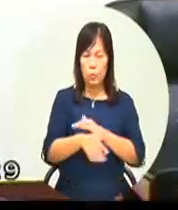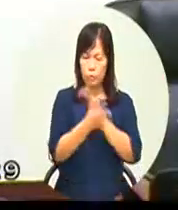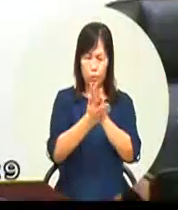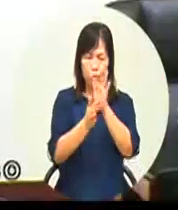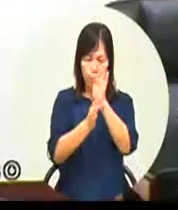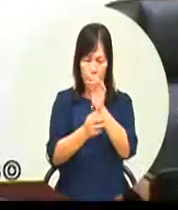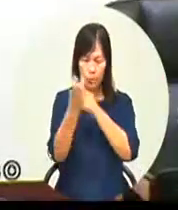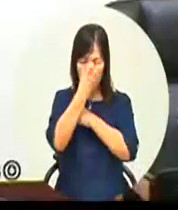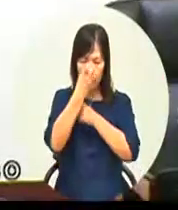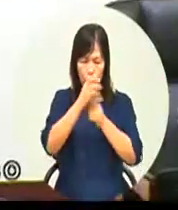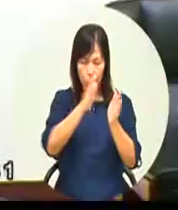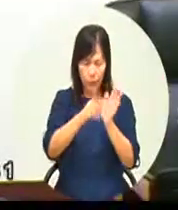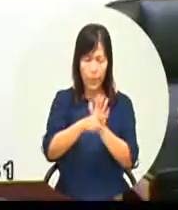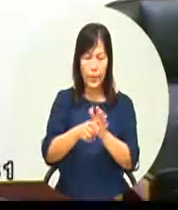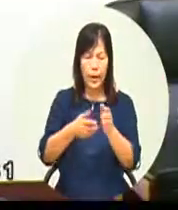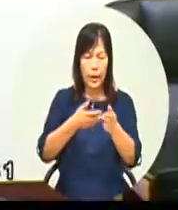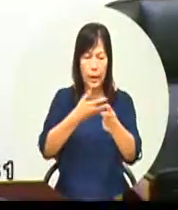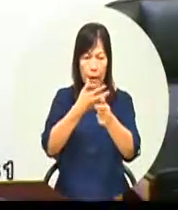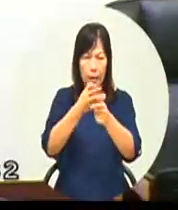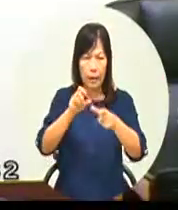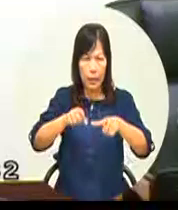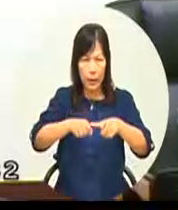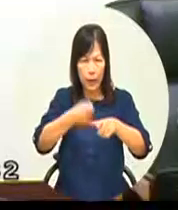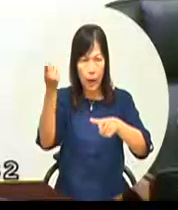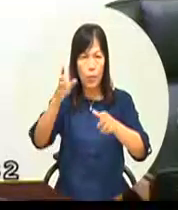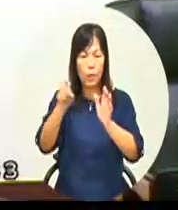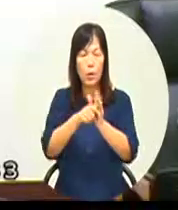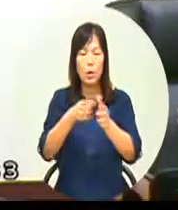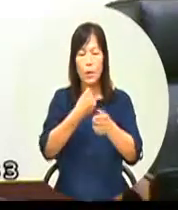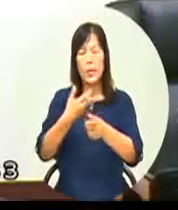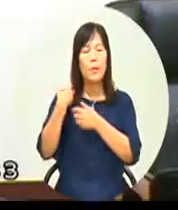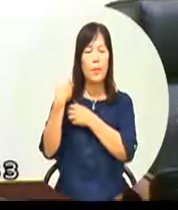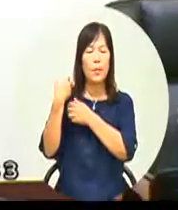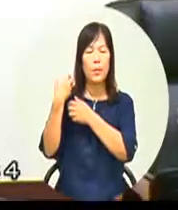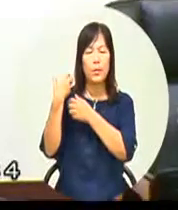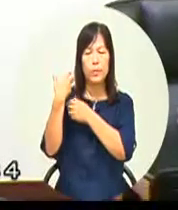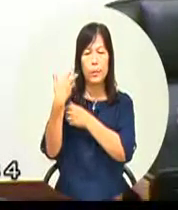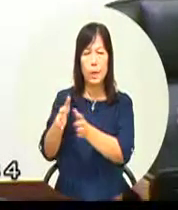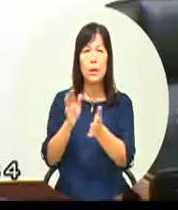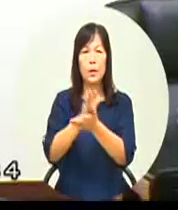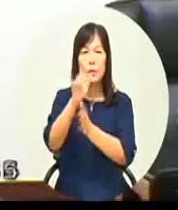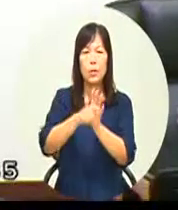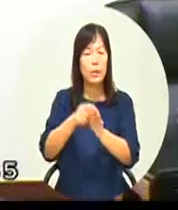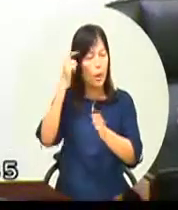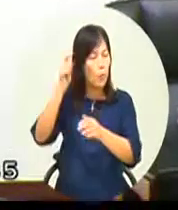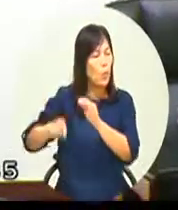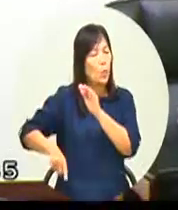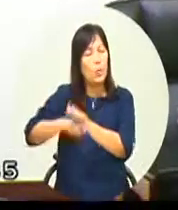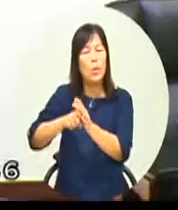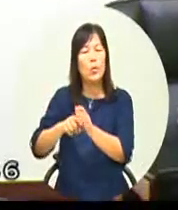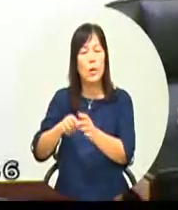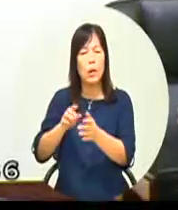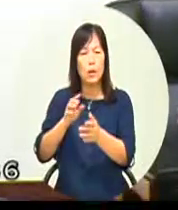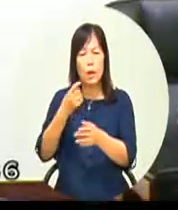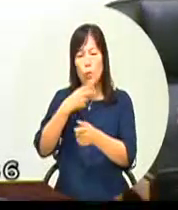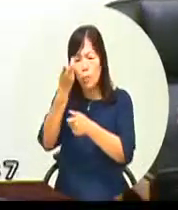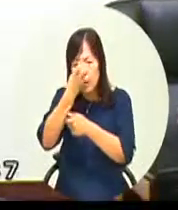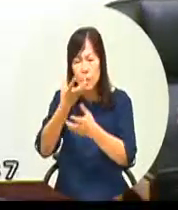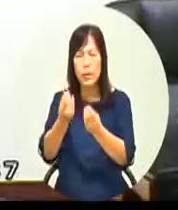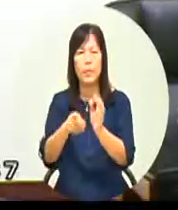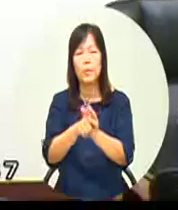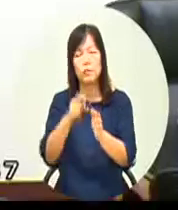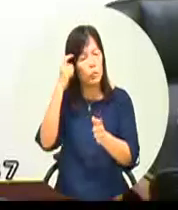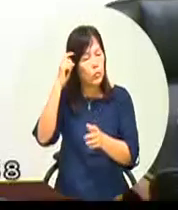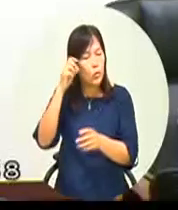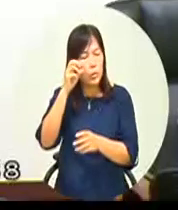管理办法，既然开放了我们总不能丢在那边，那因为它违法我们也不去管理，其实这样也不好。那